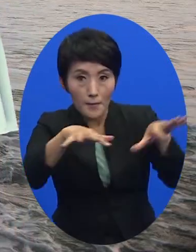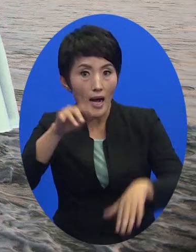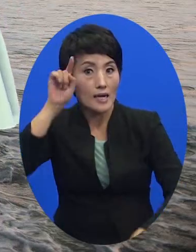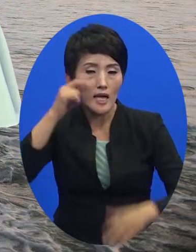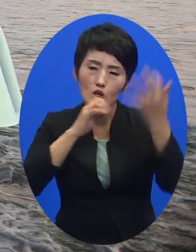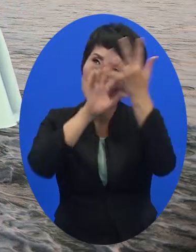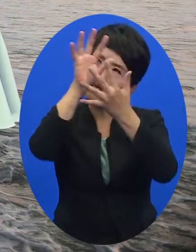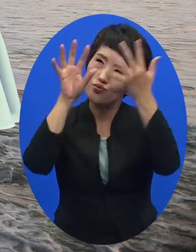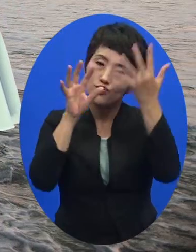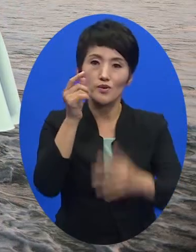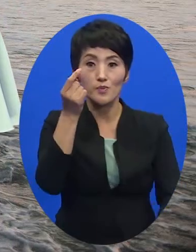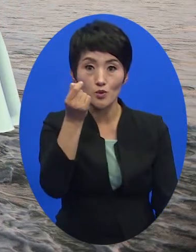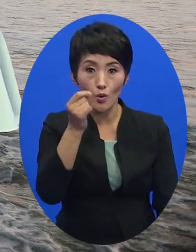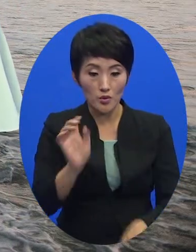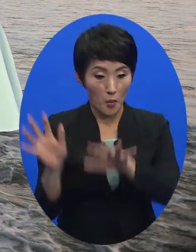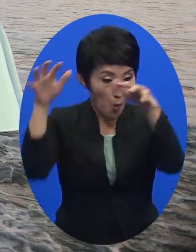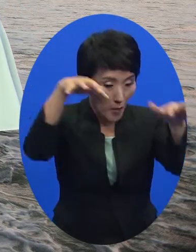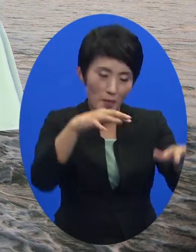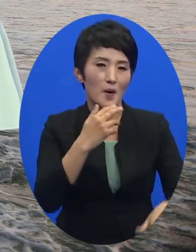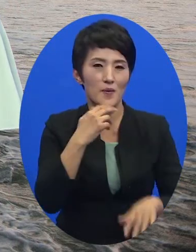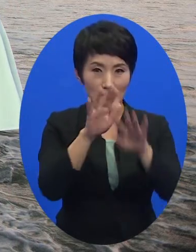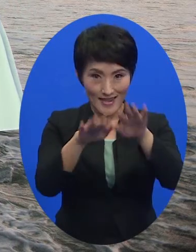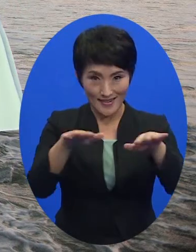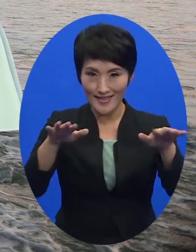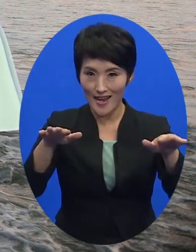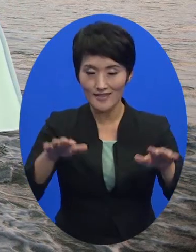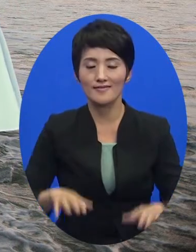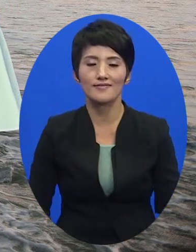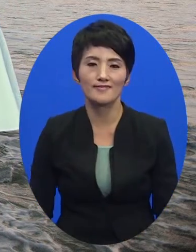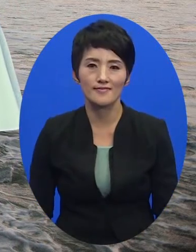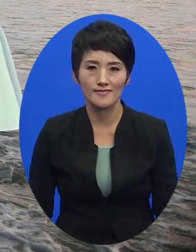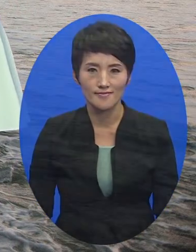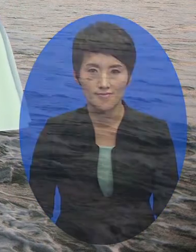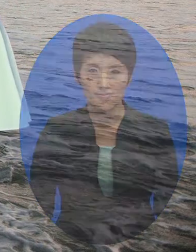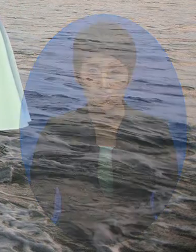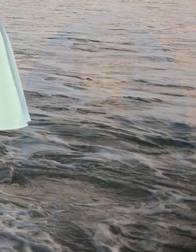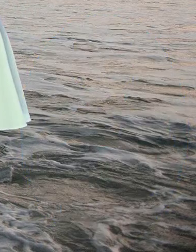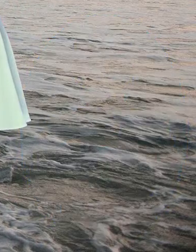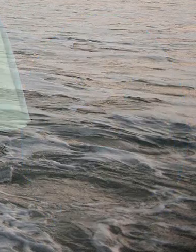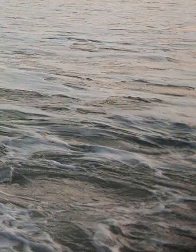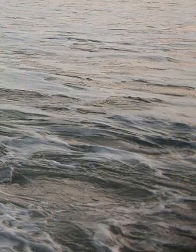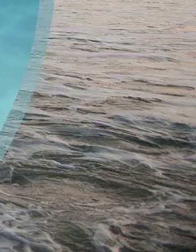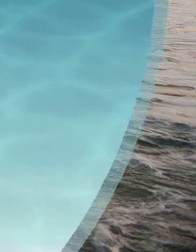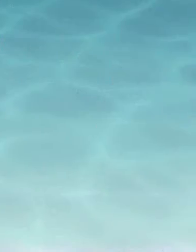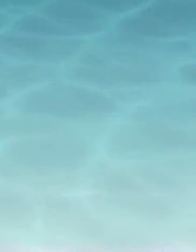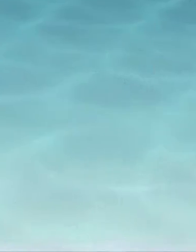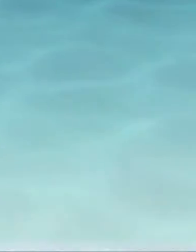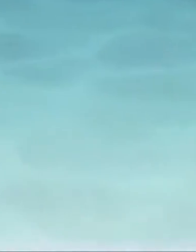진도 예상은 내일 구름만 끼겠고 물결은 잔잔하게 일겠습니다. 다음은 모레 날씨입니다.